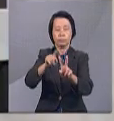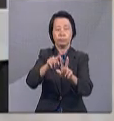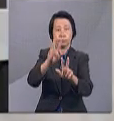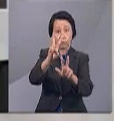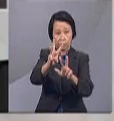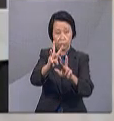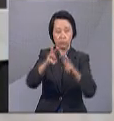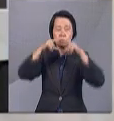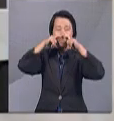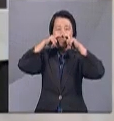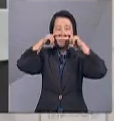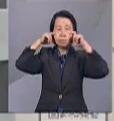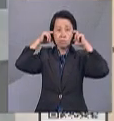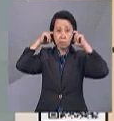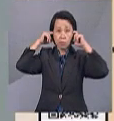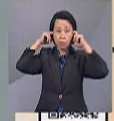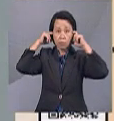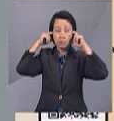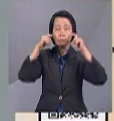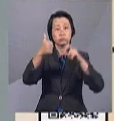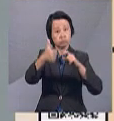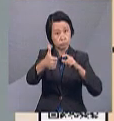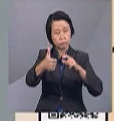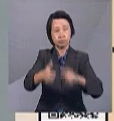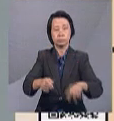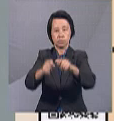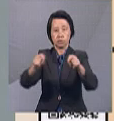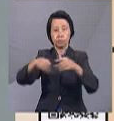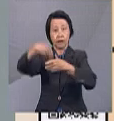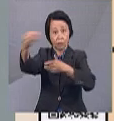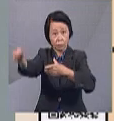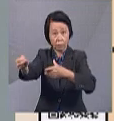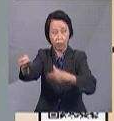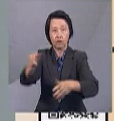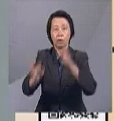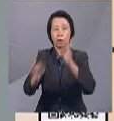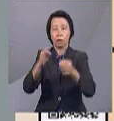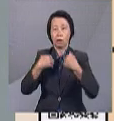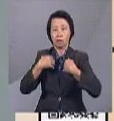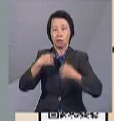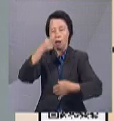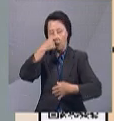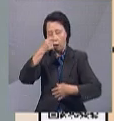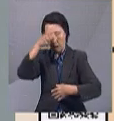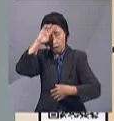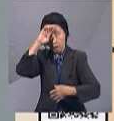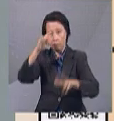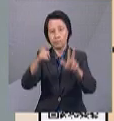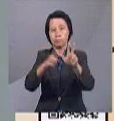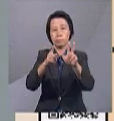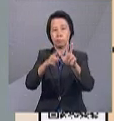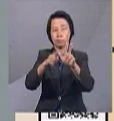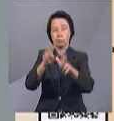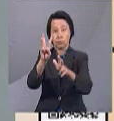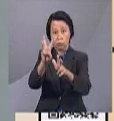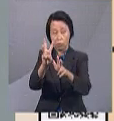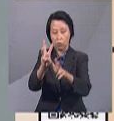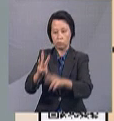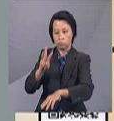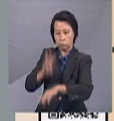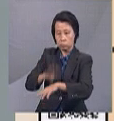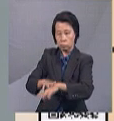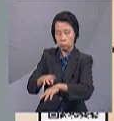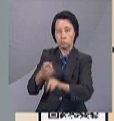memakai alat penutup hidung dan mulut di tempat awam dan jika bekerja lele danwon yaitu amanan Kementerian Kesehatan